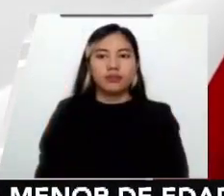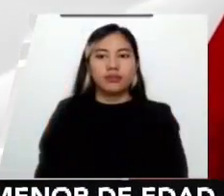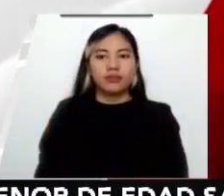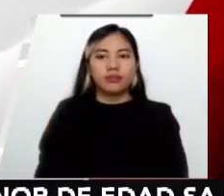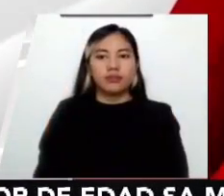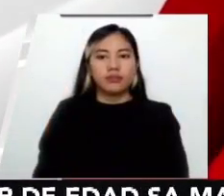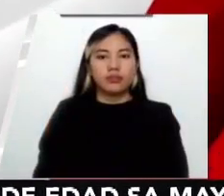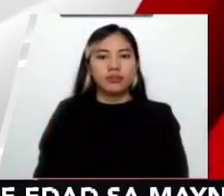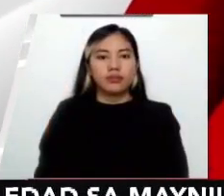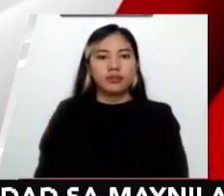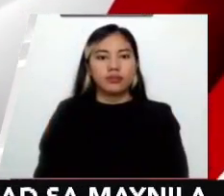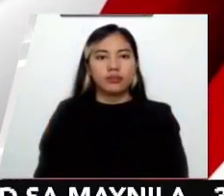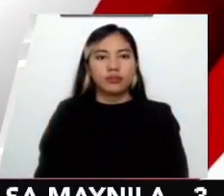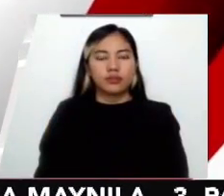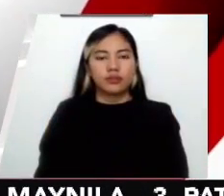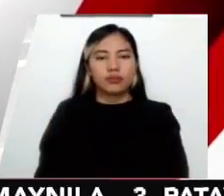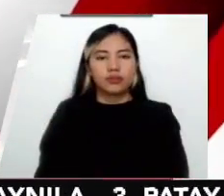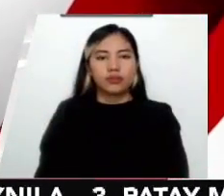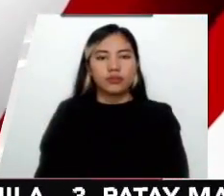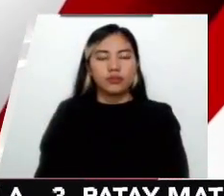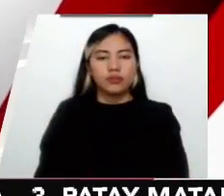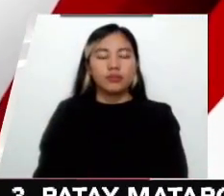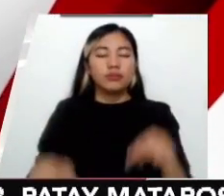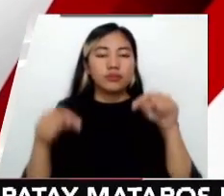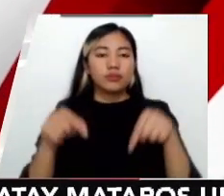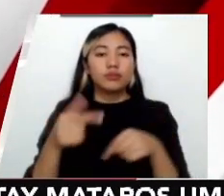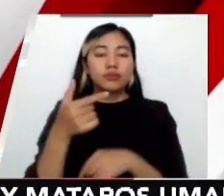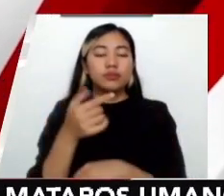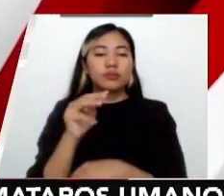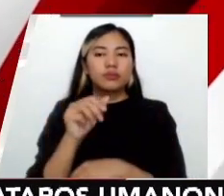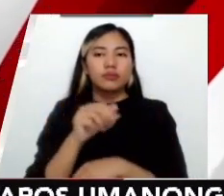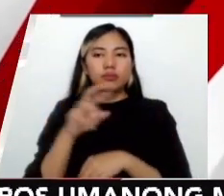Ito ang GMA Regional TV News.